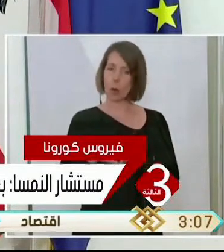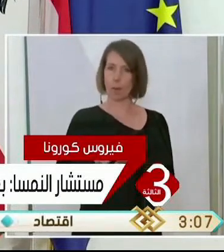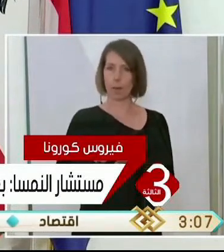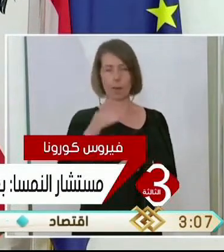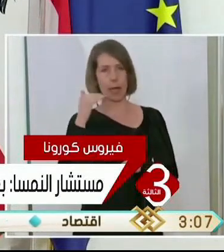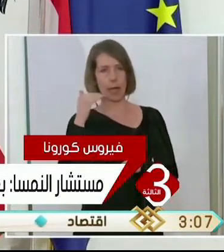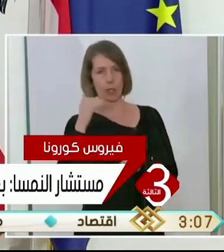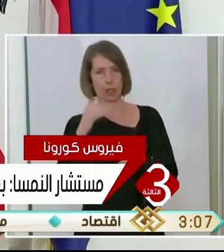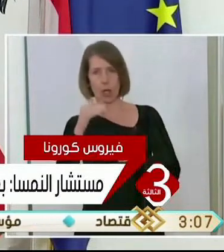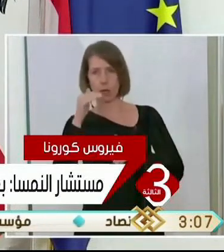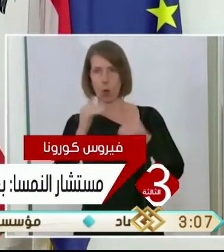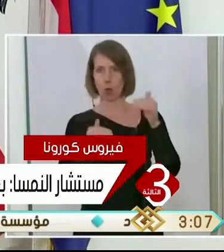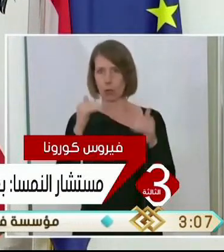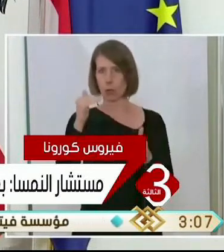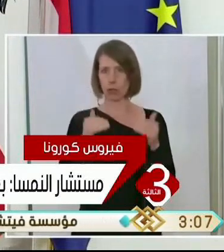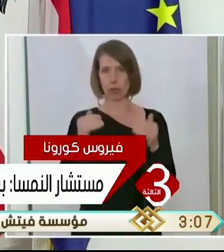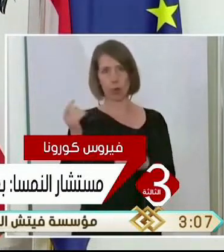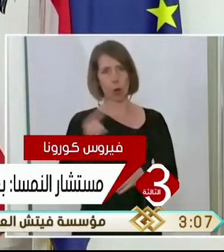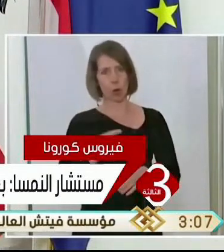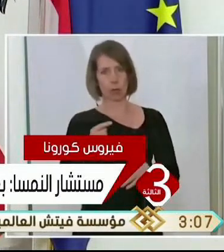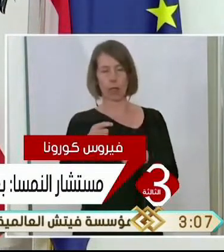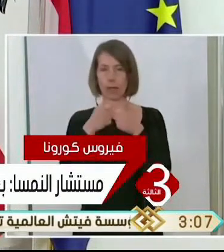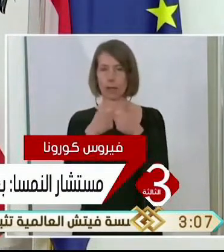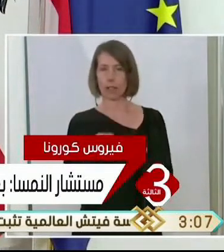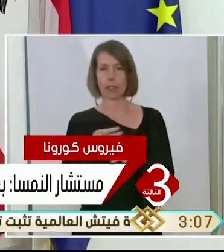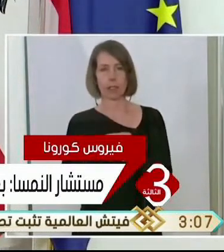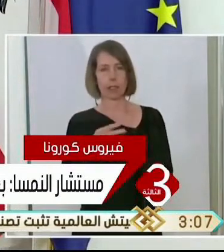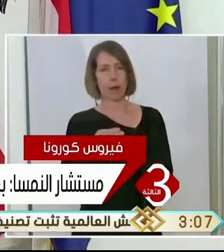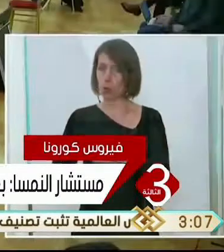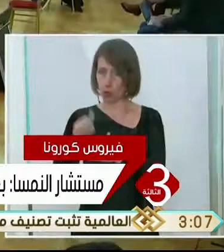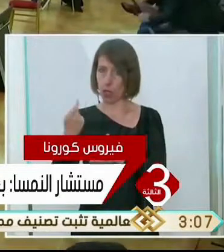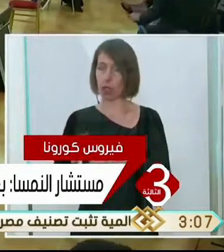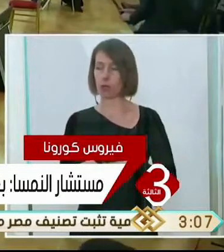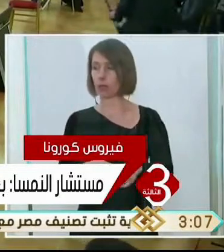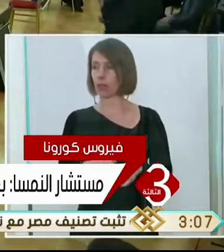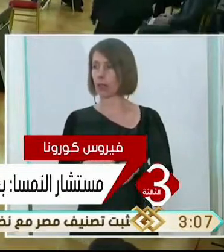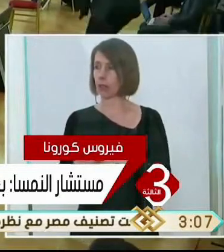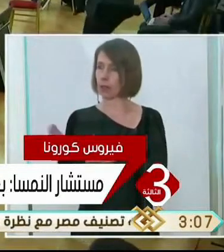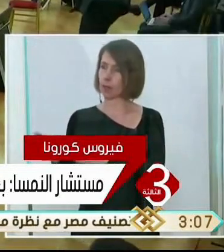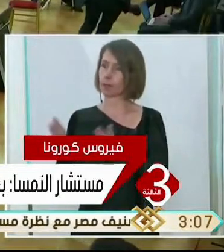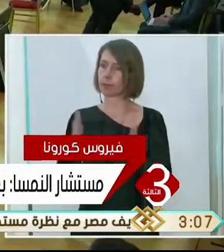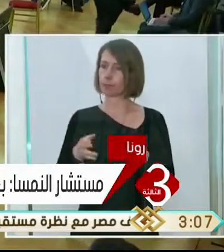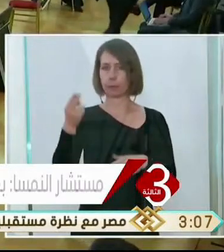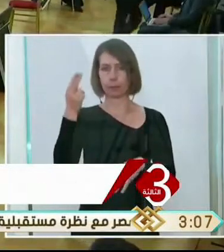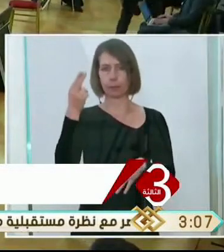وفقا لعدد السكان، كما دعا لمزيد من الشفافية بهذا الشأن.